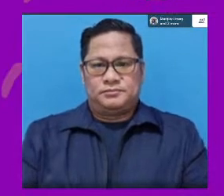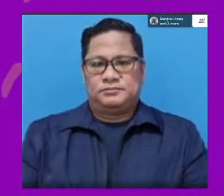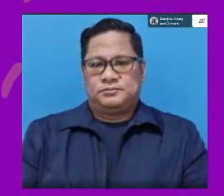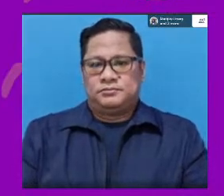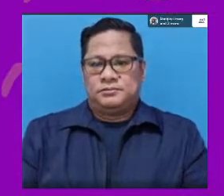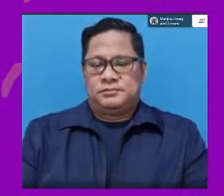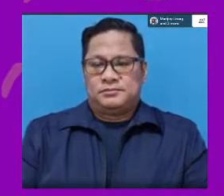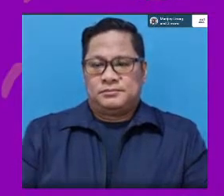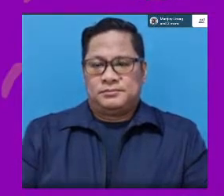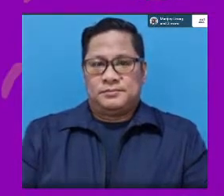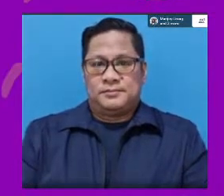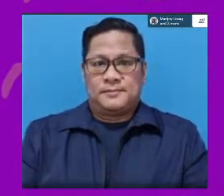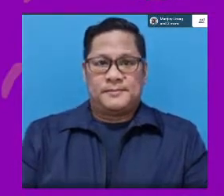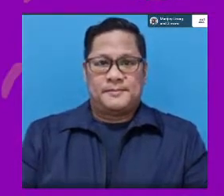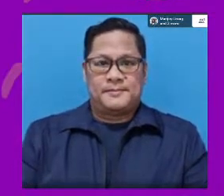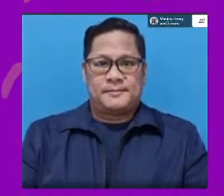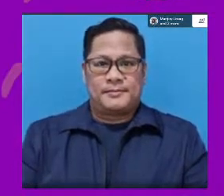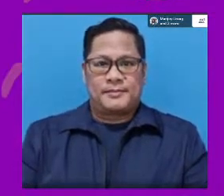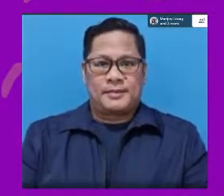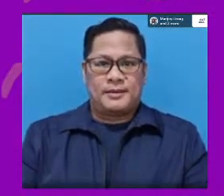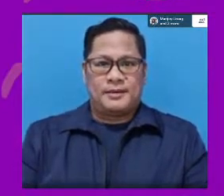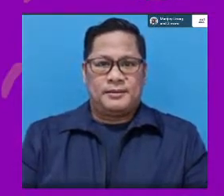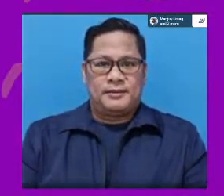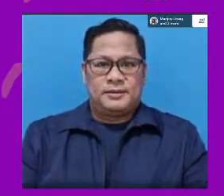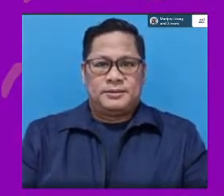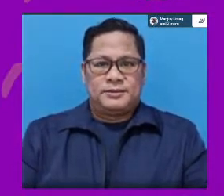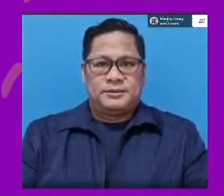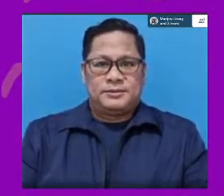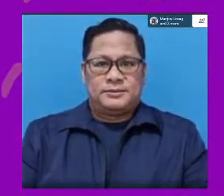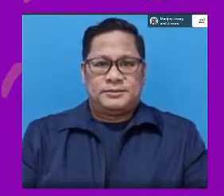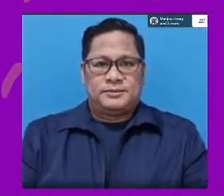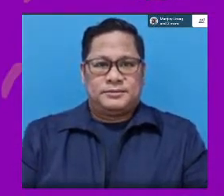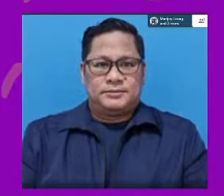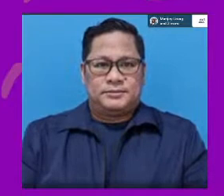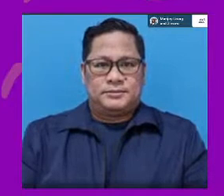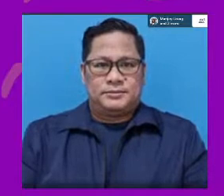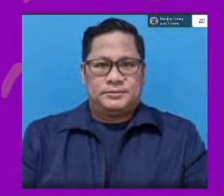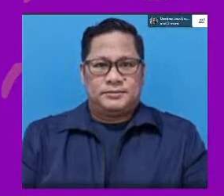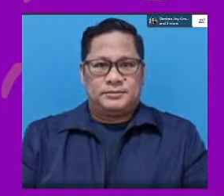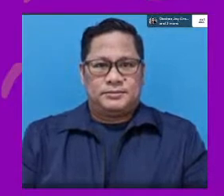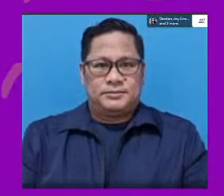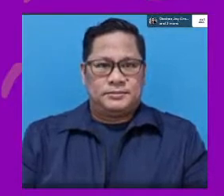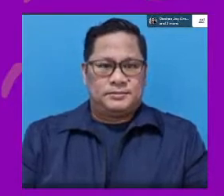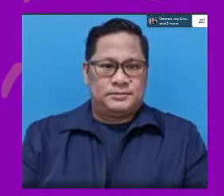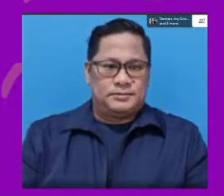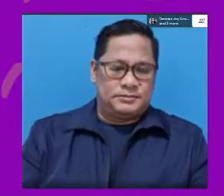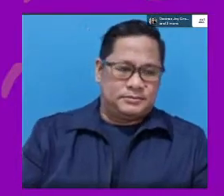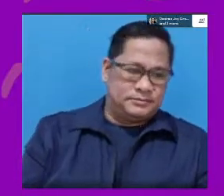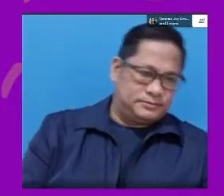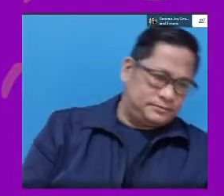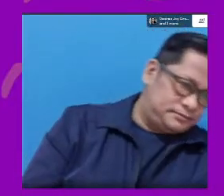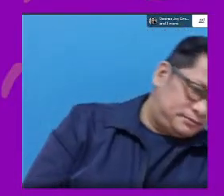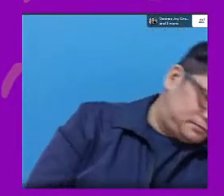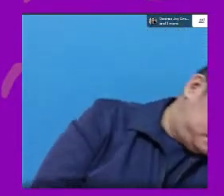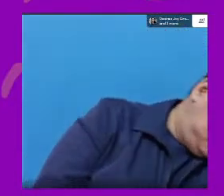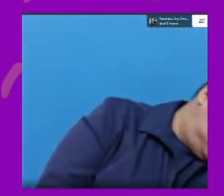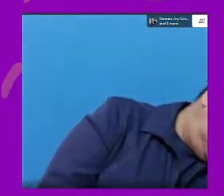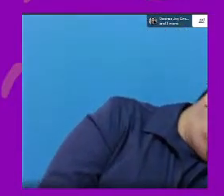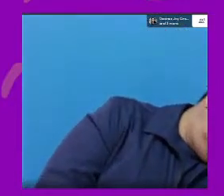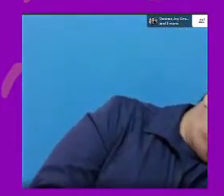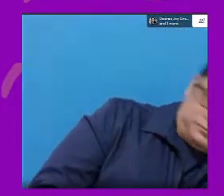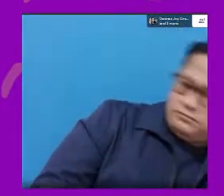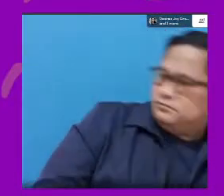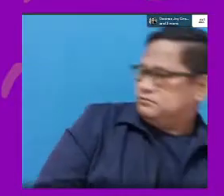karapatan sa emergency care o agarang lunas laban sa sakit. Kabilang na rin dito ang malinis na tubig, sapat na bilang ng mga